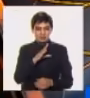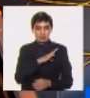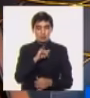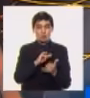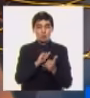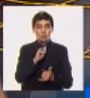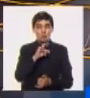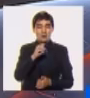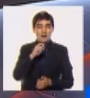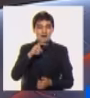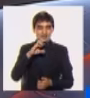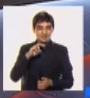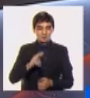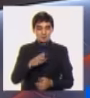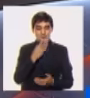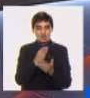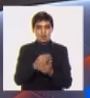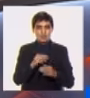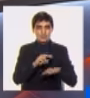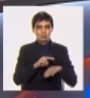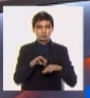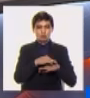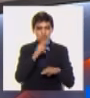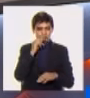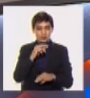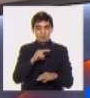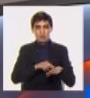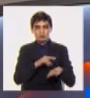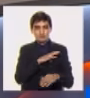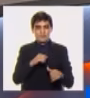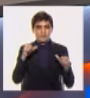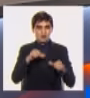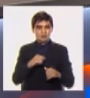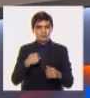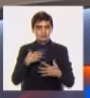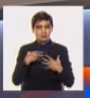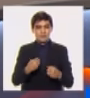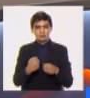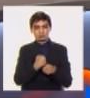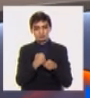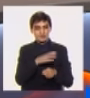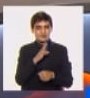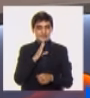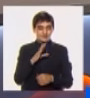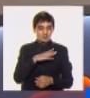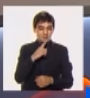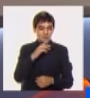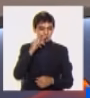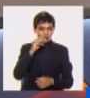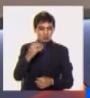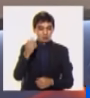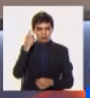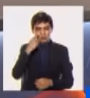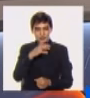требует у своего супруга полицейского компенсацию за вред причиненный здоровью женщина уверяет что муж состоянии